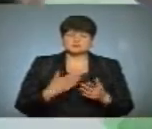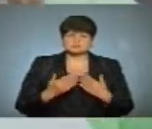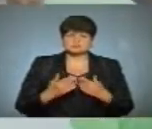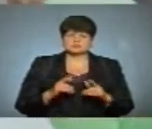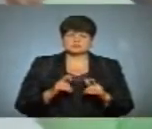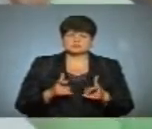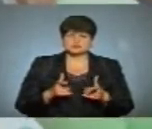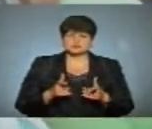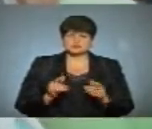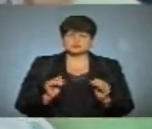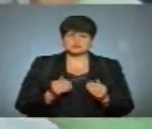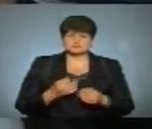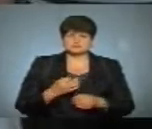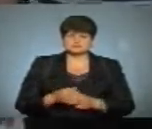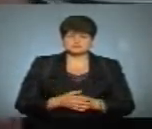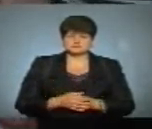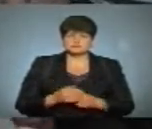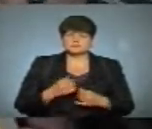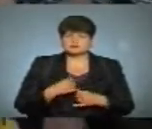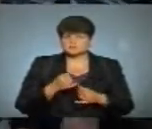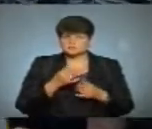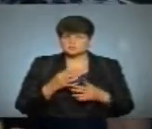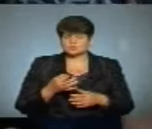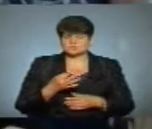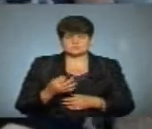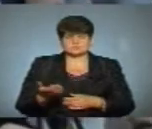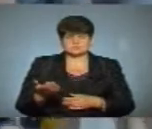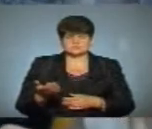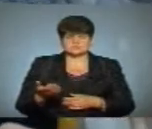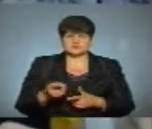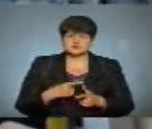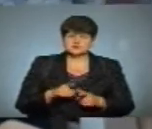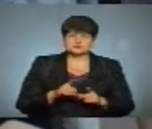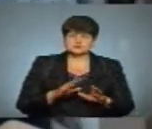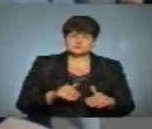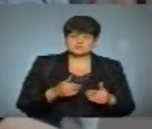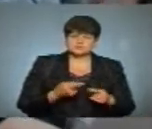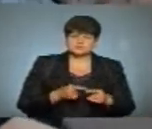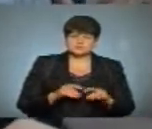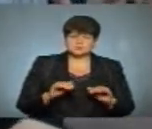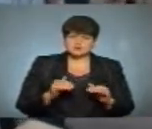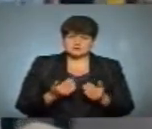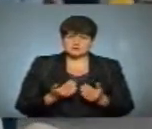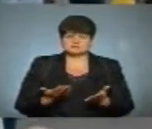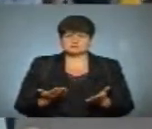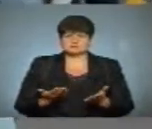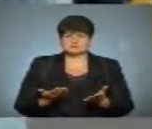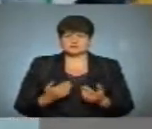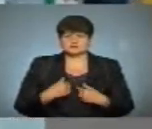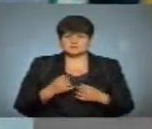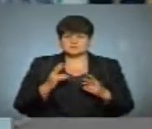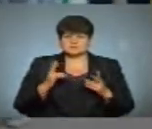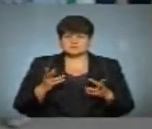карантинних обмежень, відповіла так. Я не можу сказати, чи воно щось дає, оті обмеження, не знаю,